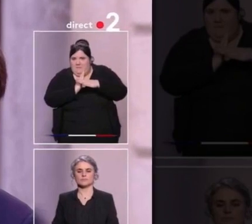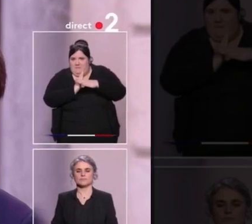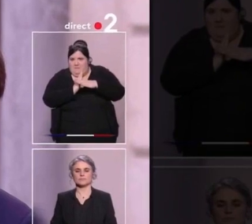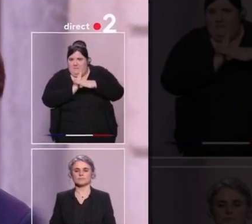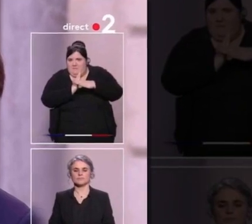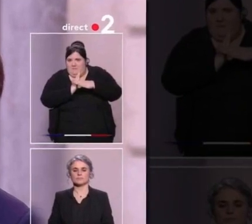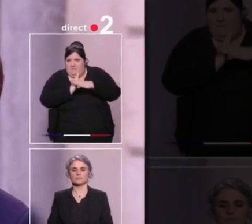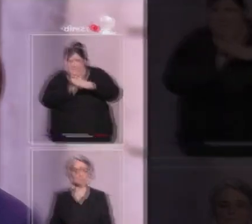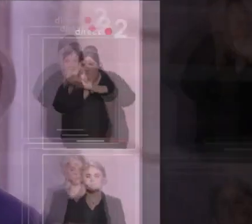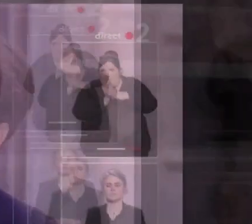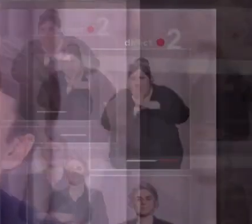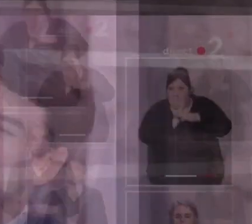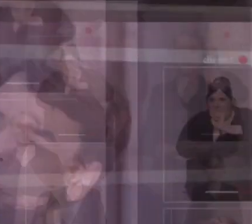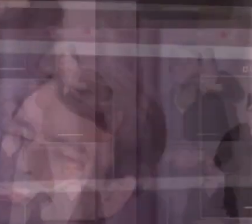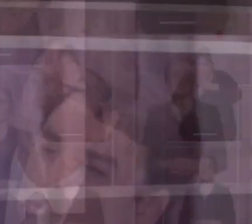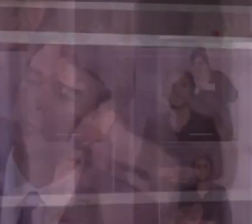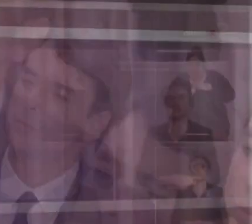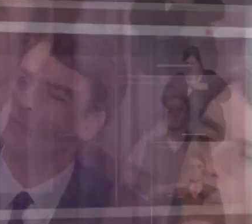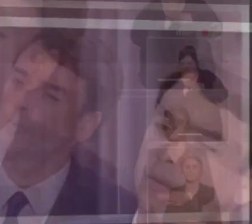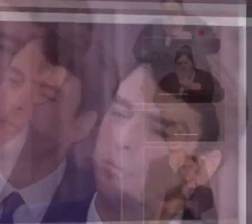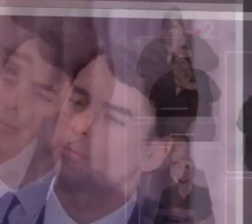proposant d'autres scénarios.